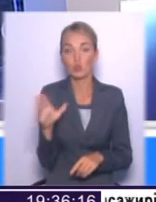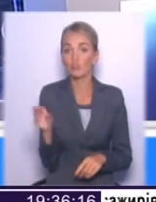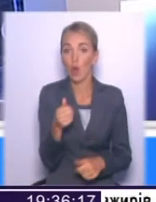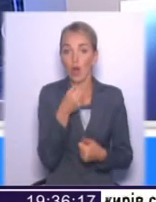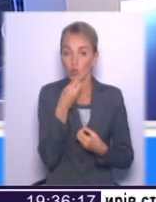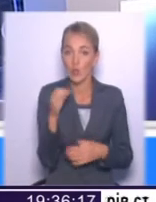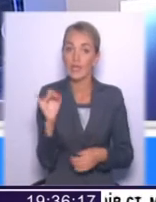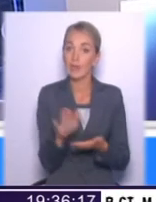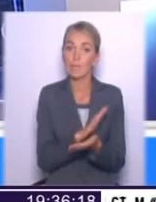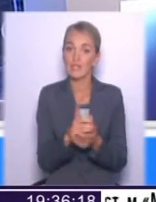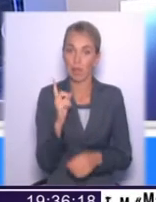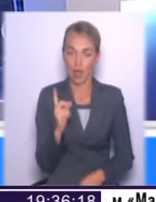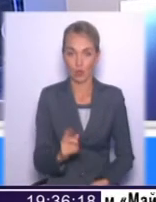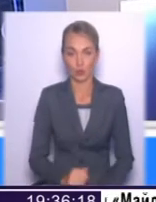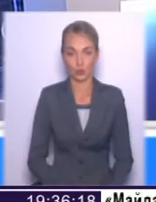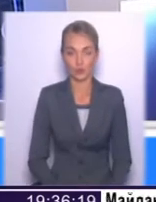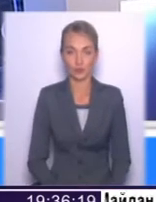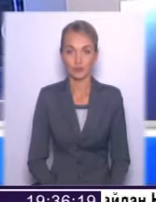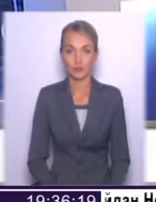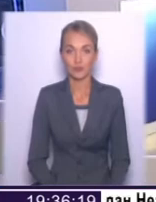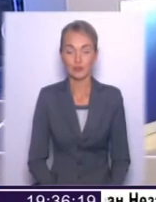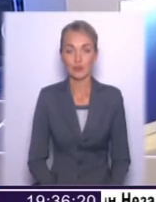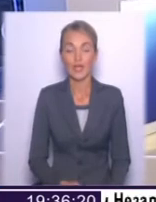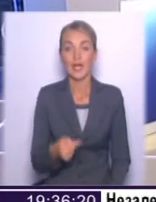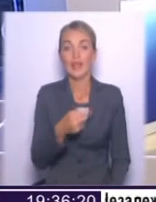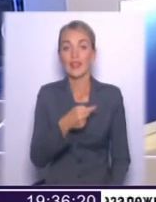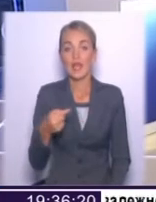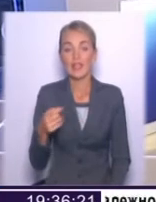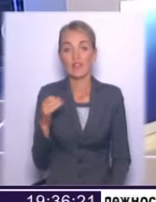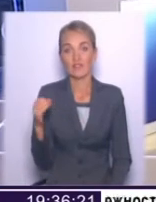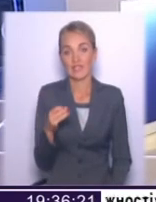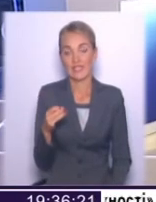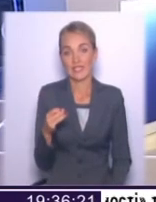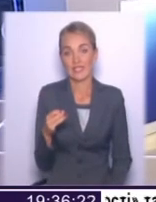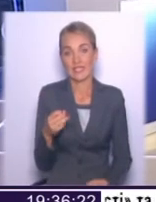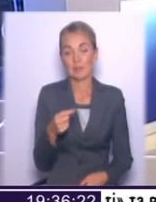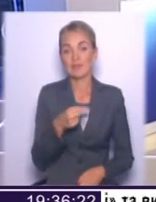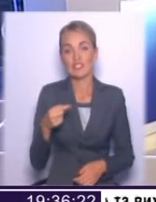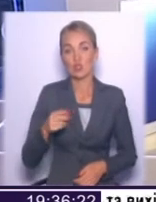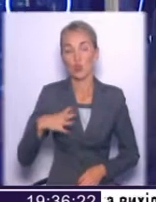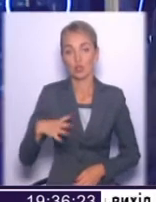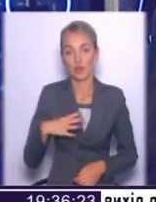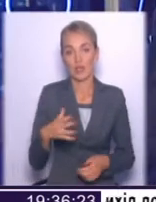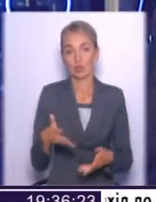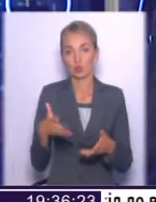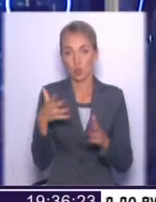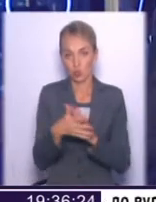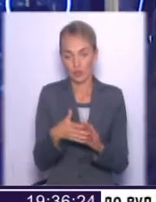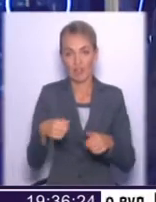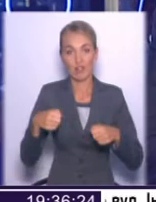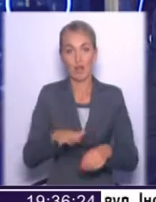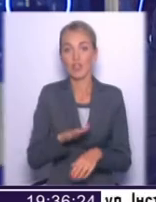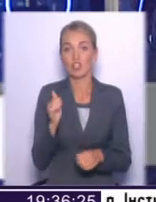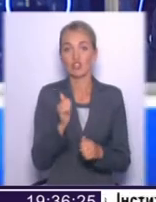бесплатную. Почули вас. Дякуємо. Негатив і песимістичні очікування, звичайно, зрозумілі. Влада не часто до